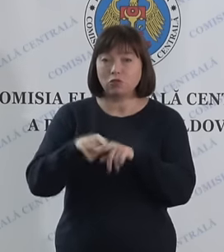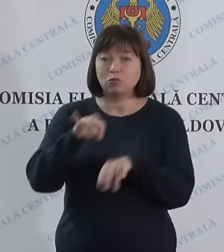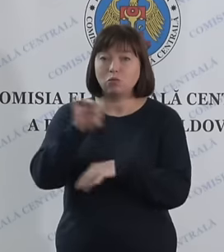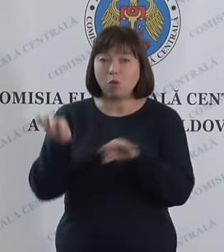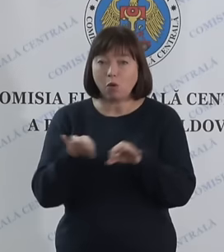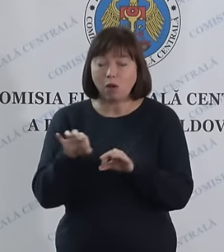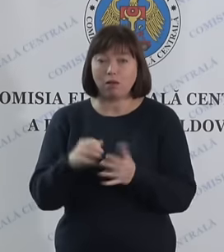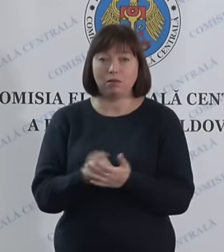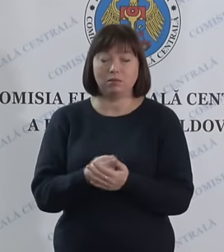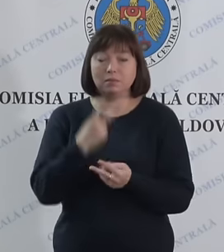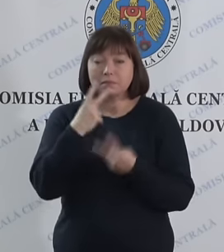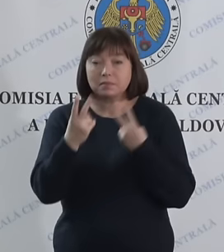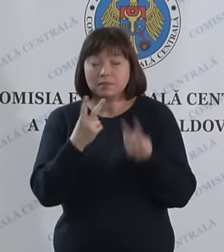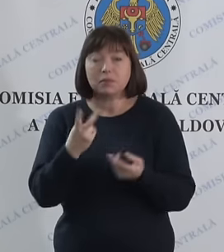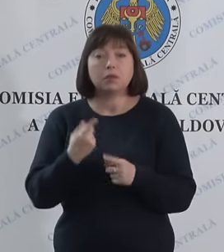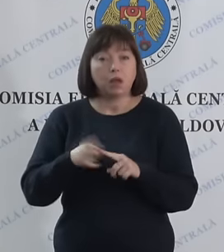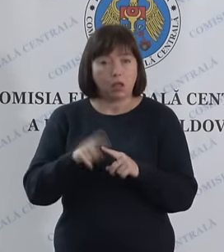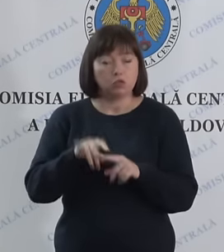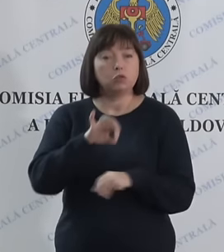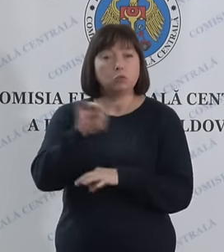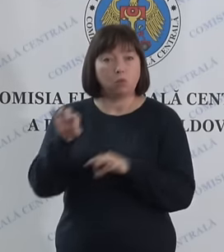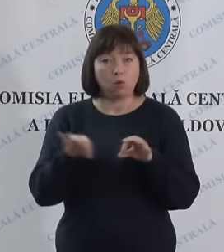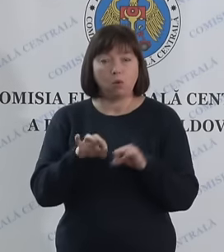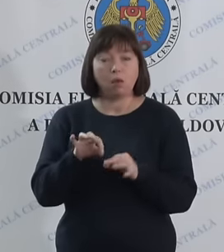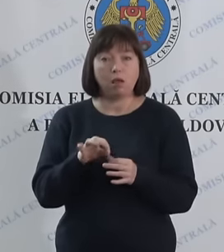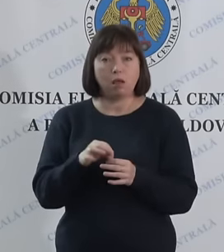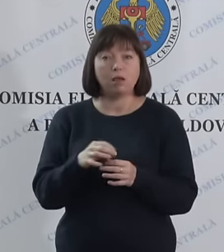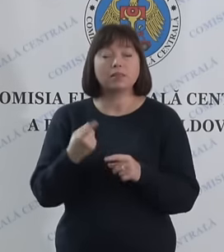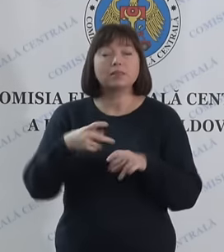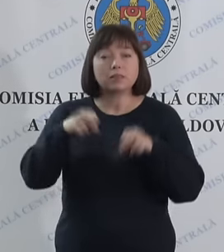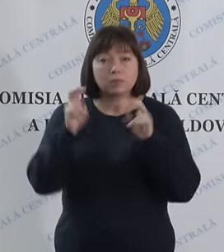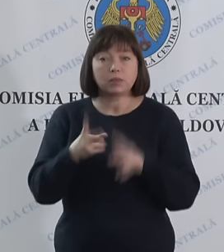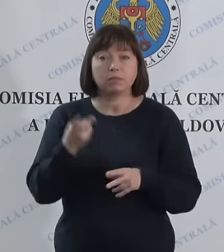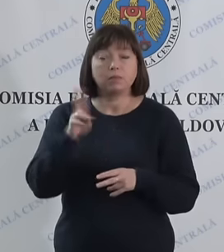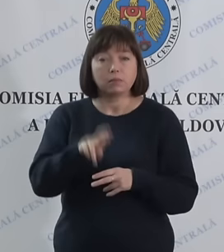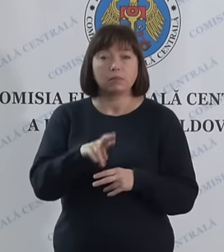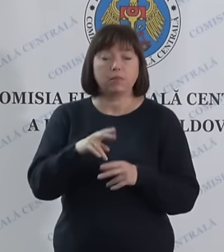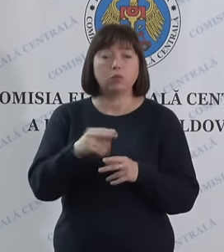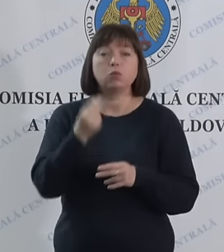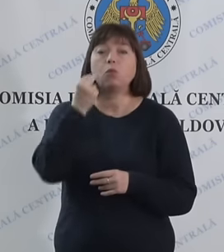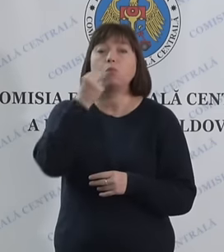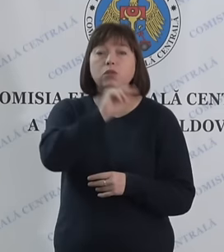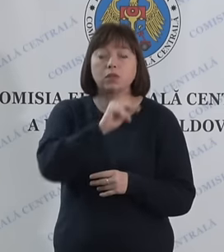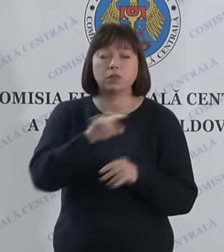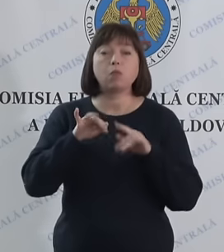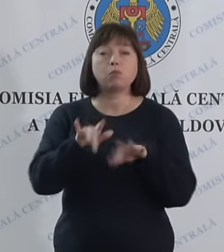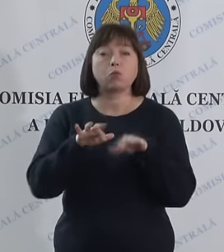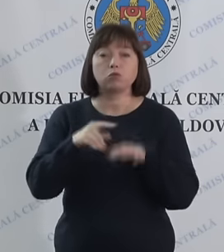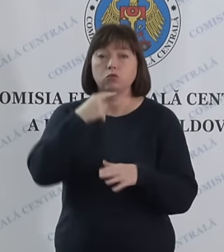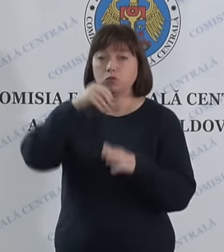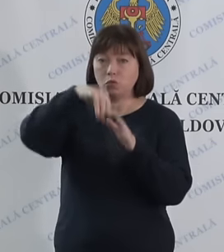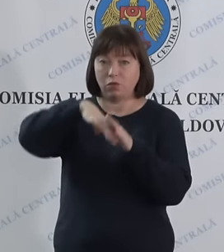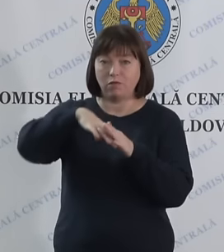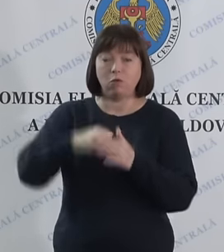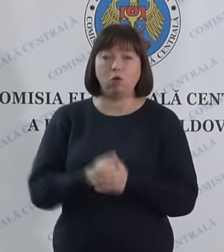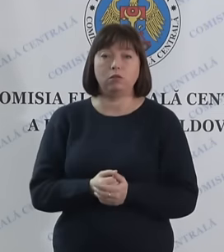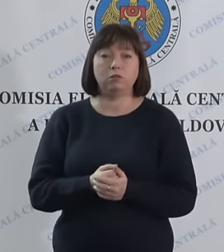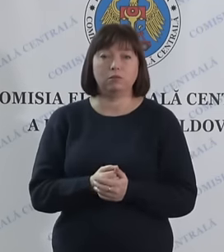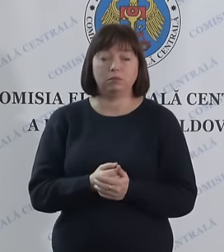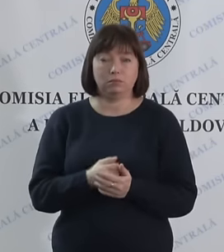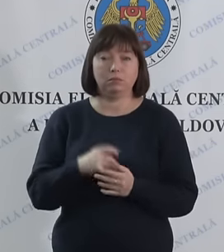zic că este un proiect care vine să îmbunătățească substanțial procesul de vot